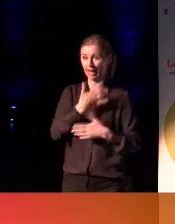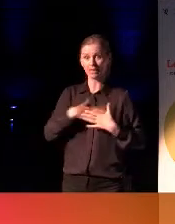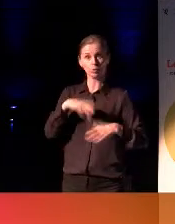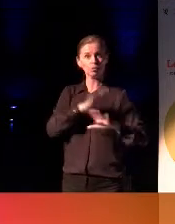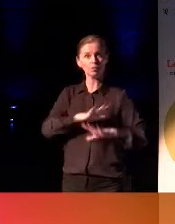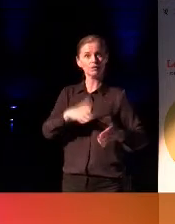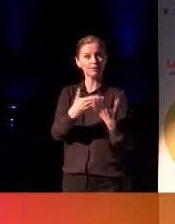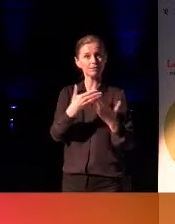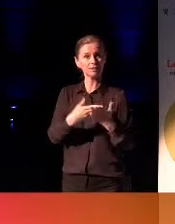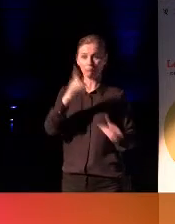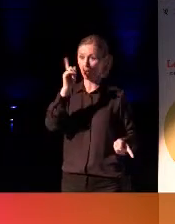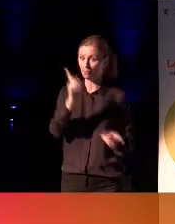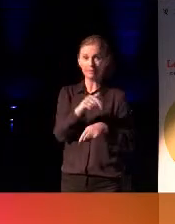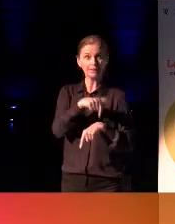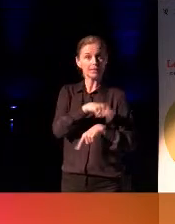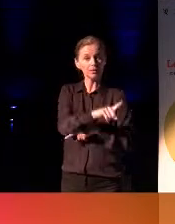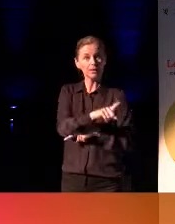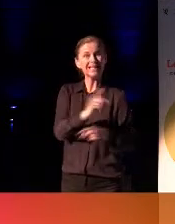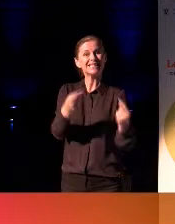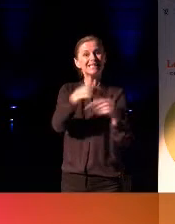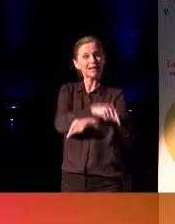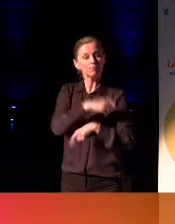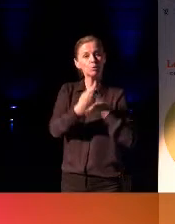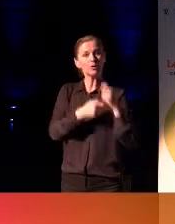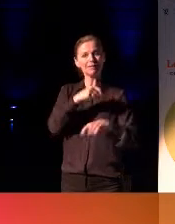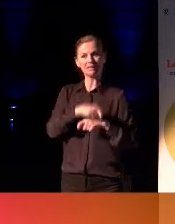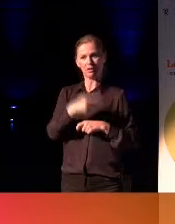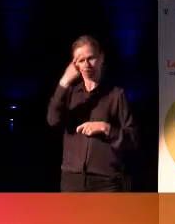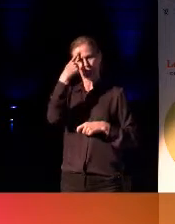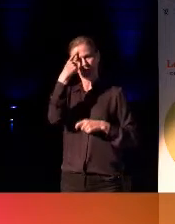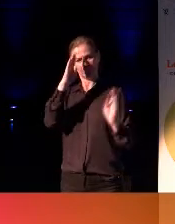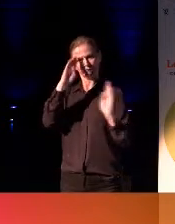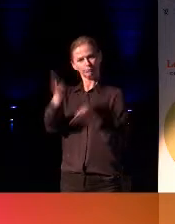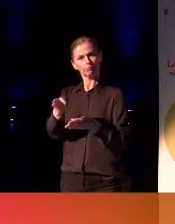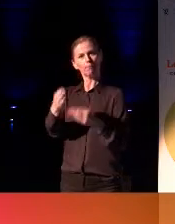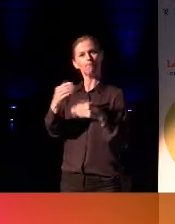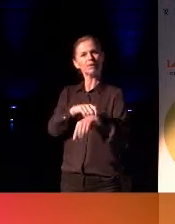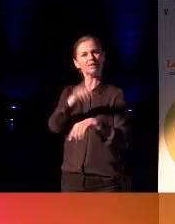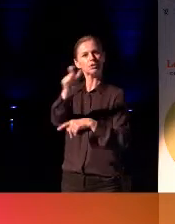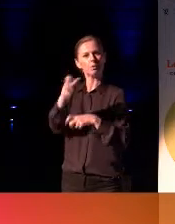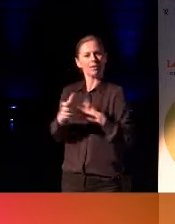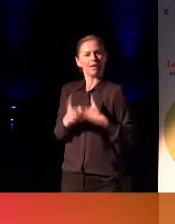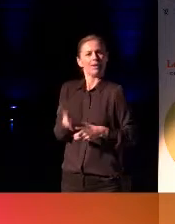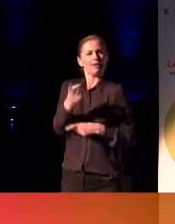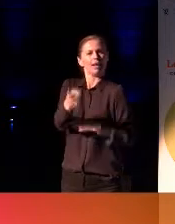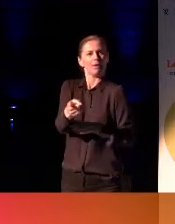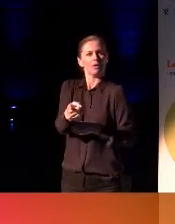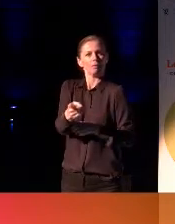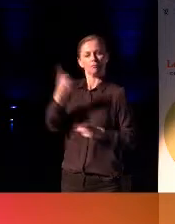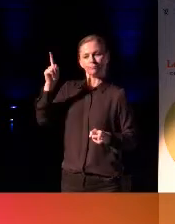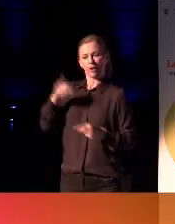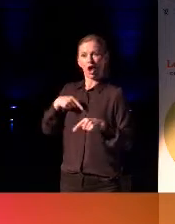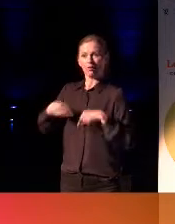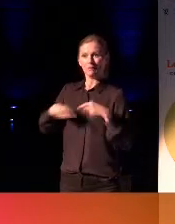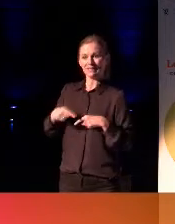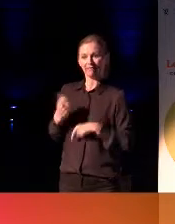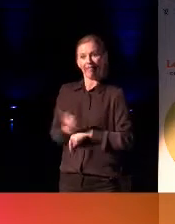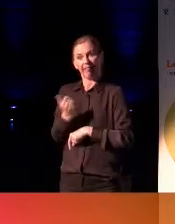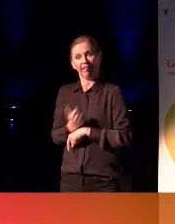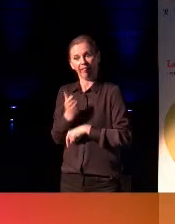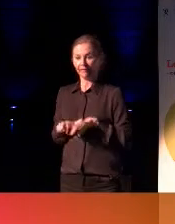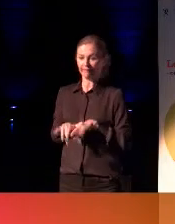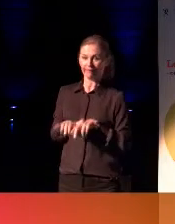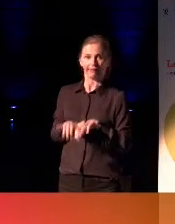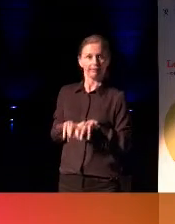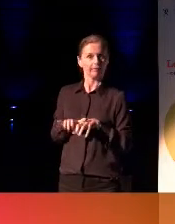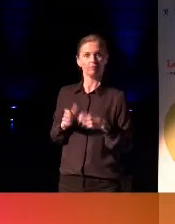omsorgstjenestene. Og den tiden kan de bruke mer fornuftig mot pasienter som trenger det mer. Det reduserer behov for administrativ tid, å sitte og punche